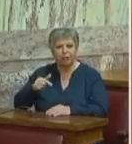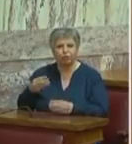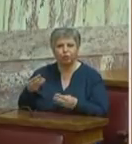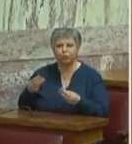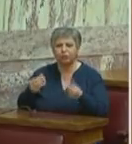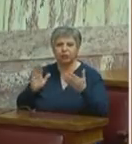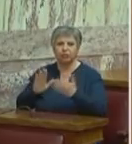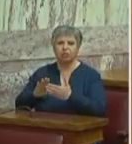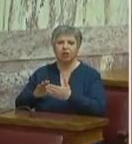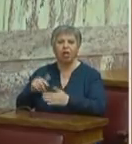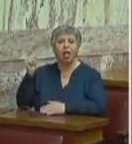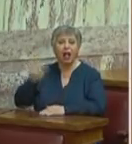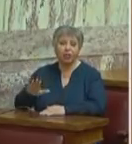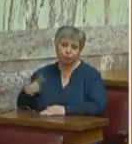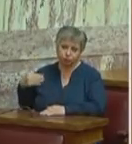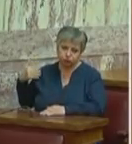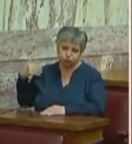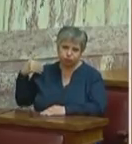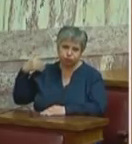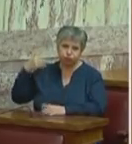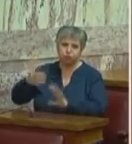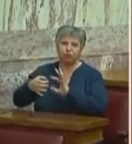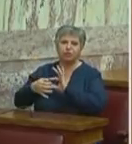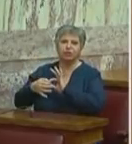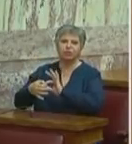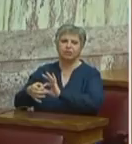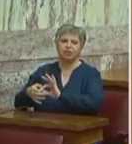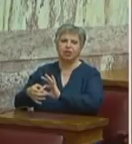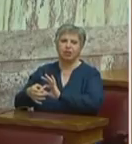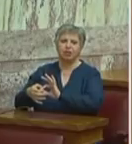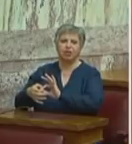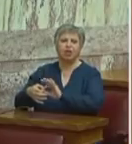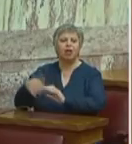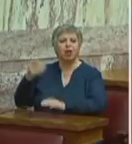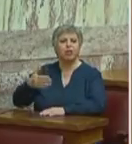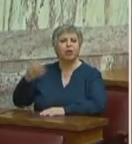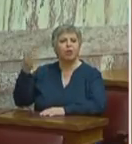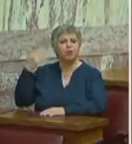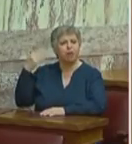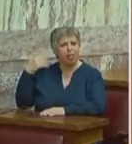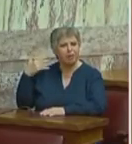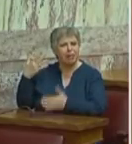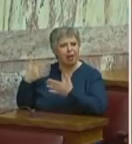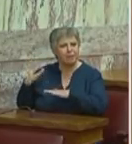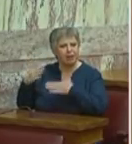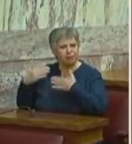διαχρονική, η οποία έχει κατά αναλογία διατυπωθεί και στο παρελθόν, σε χρόνο ανύποπτο, με